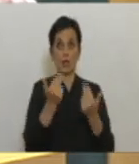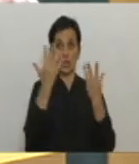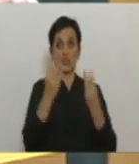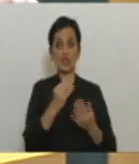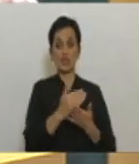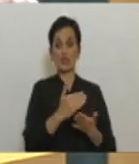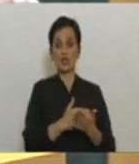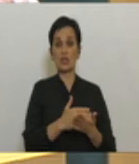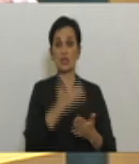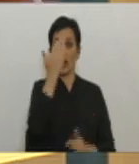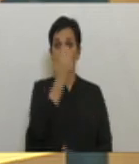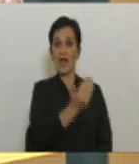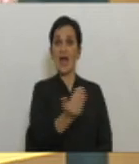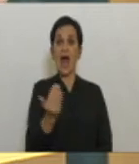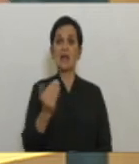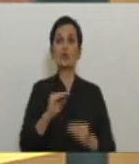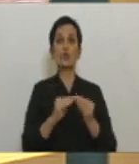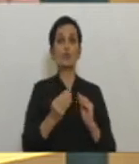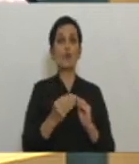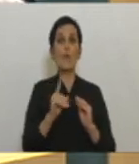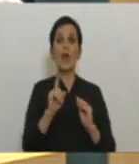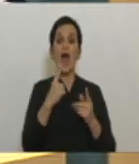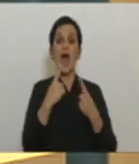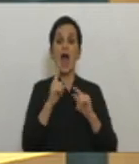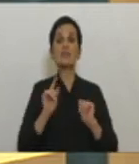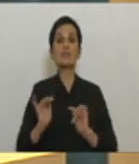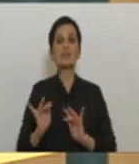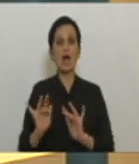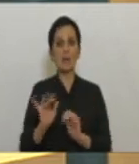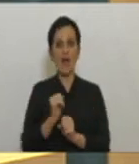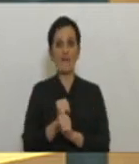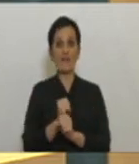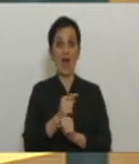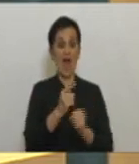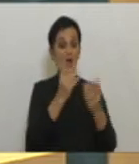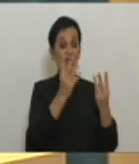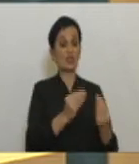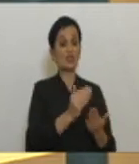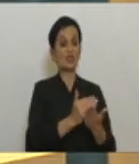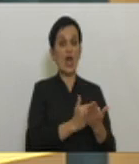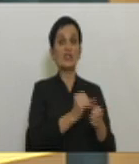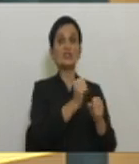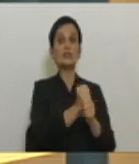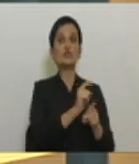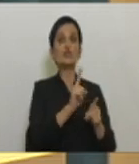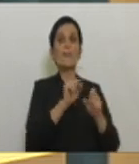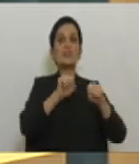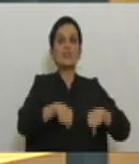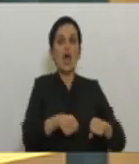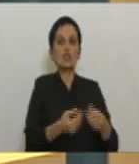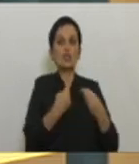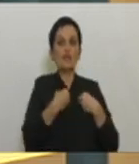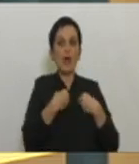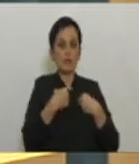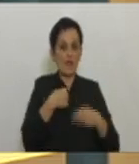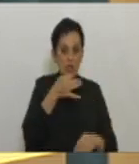წესრიგია. ხალხის პრობლემებზე კი არ საუბრობთ, იქ საქმე კეთდება. და ამ დღის წესრიგის ქმნით რომ საშუალებას არ გაძლევთ რომ არ